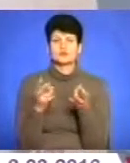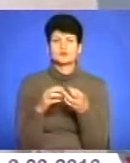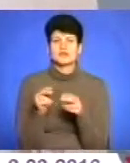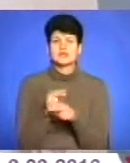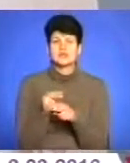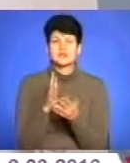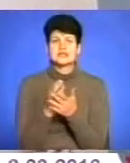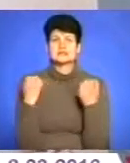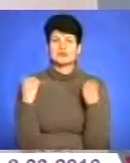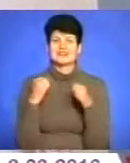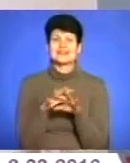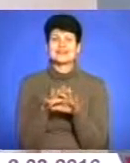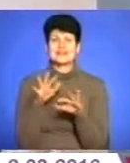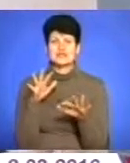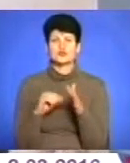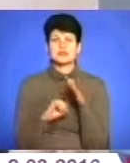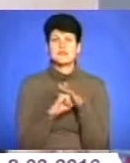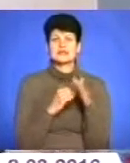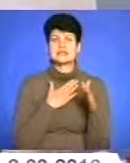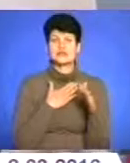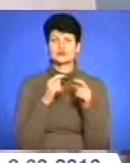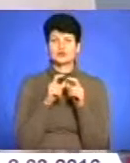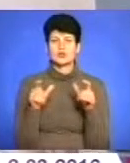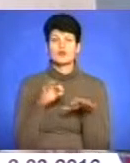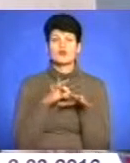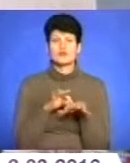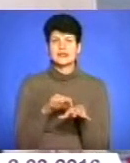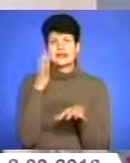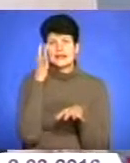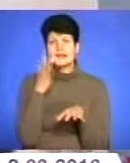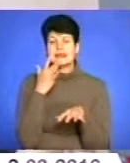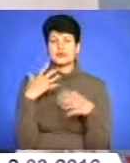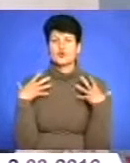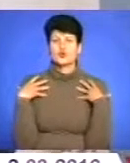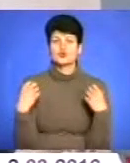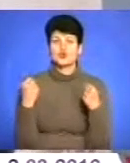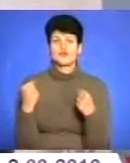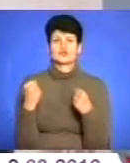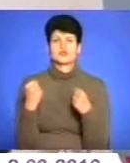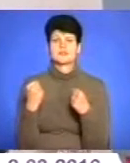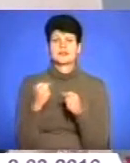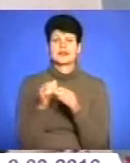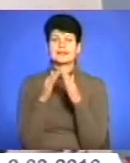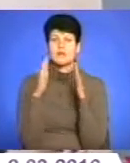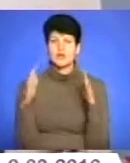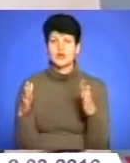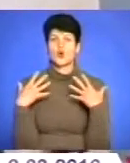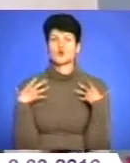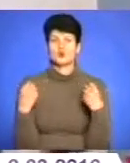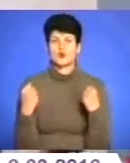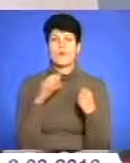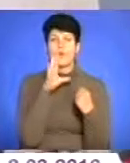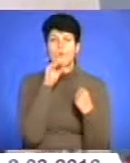спортивний зал, щоб на базі нашої школи проводили літні оздоровчі табори найспортивного напрямку. І можна навіть мовні